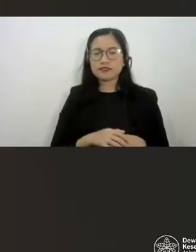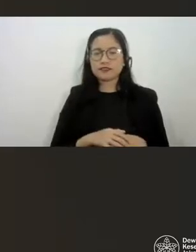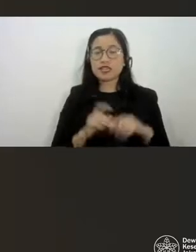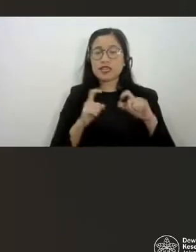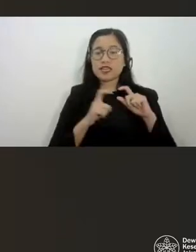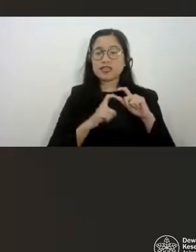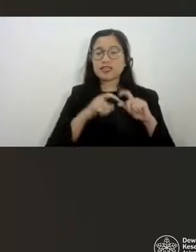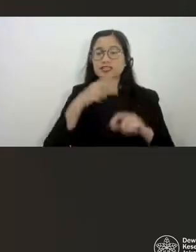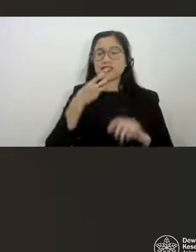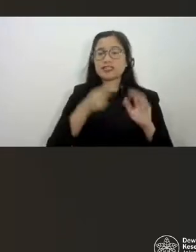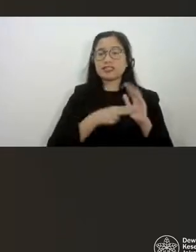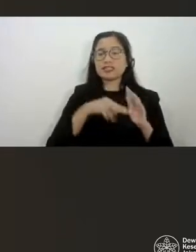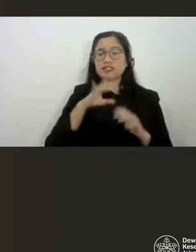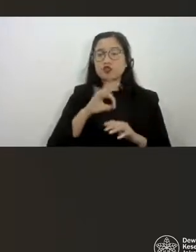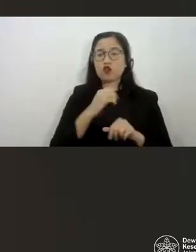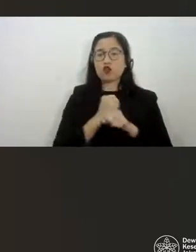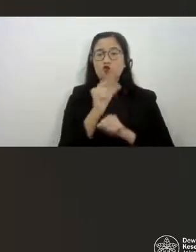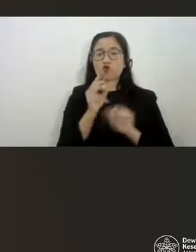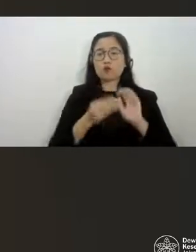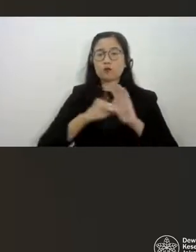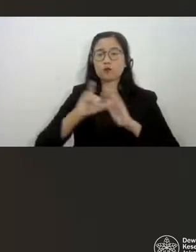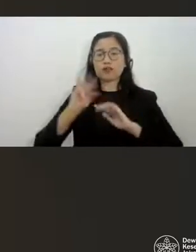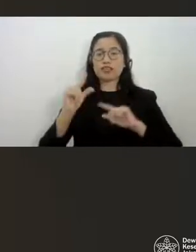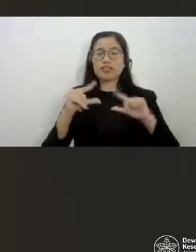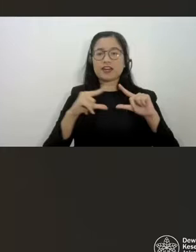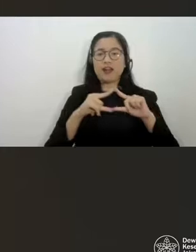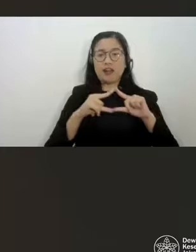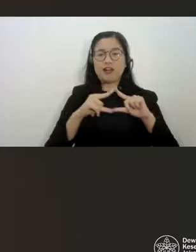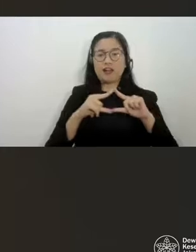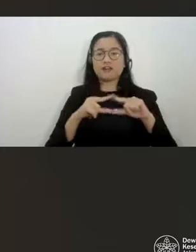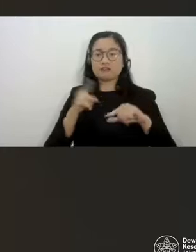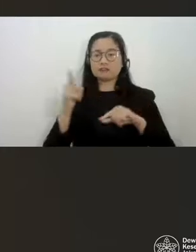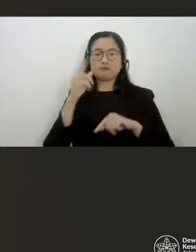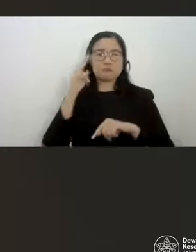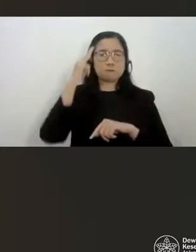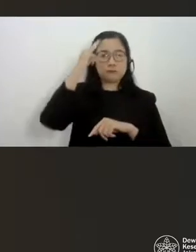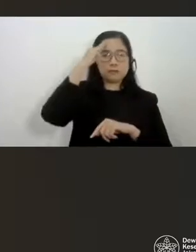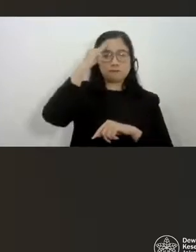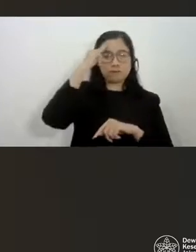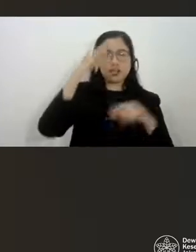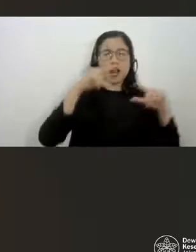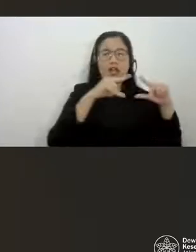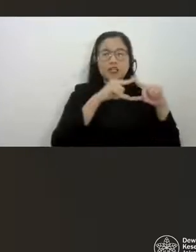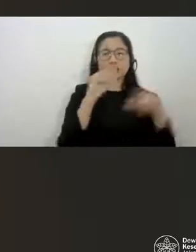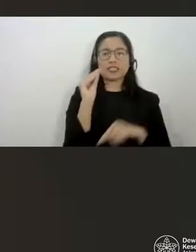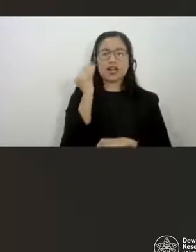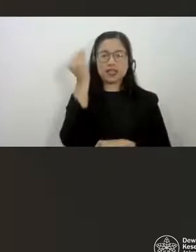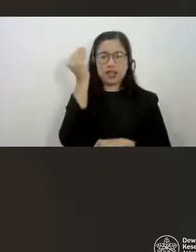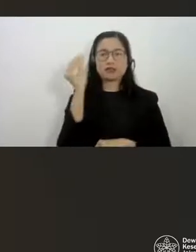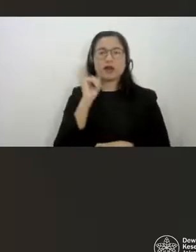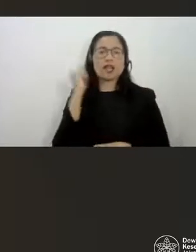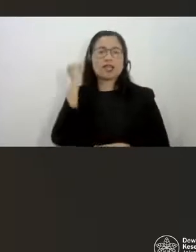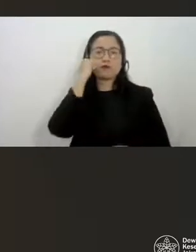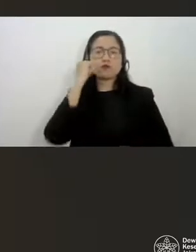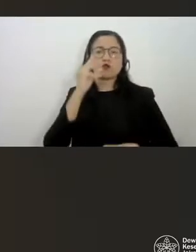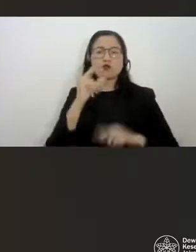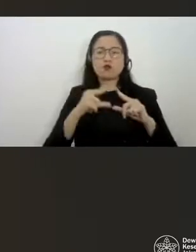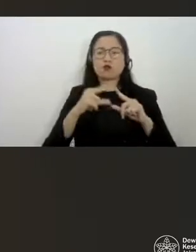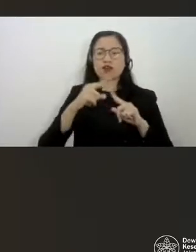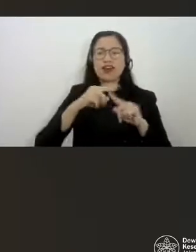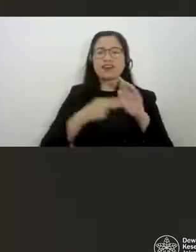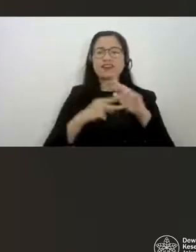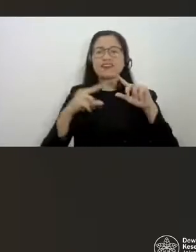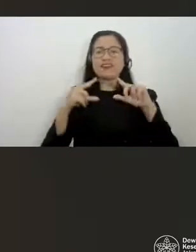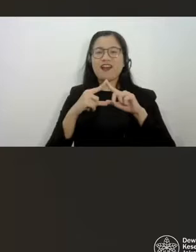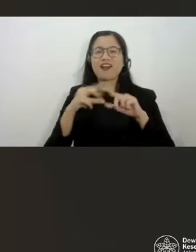Seno Gumira Aji Dharma, ya, pimpinan Akademi Jakarta, dan juga kepada Ibu Ratna Riantiarno. Saya kira ini pasangan